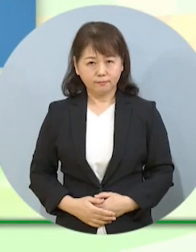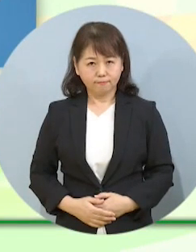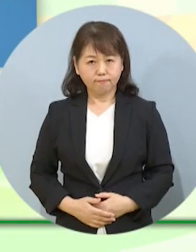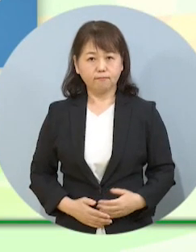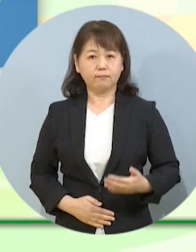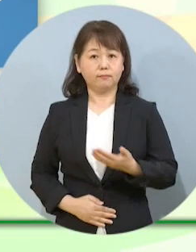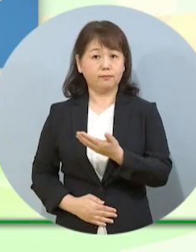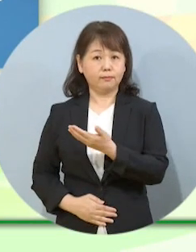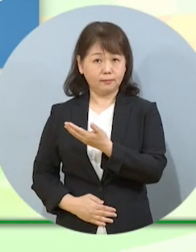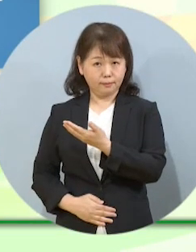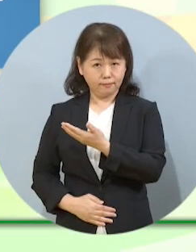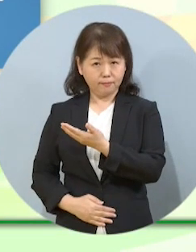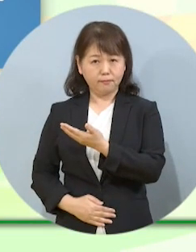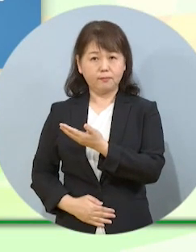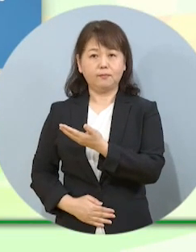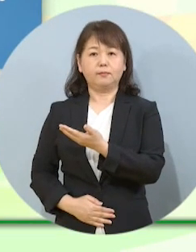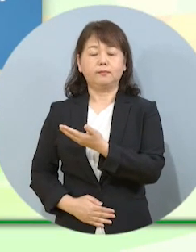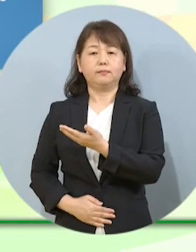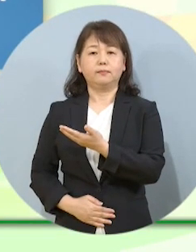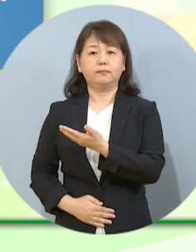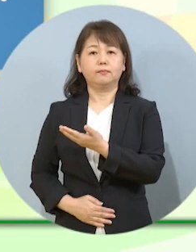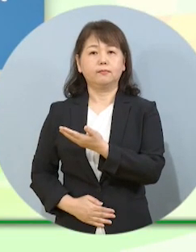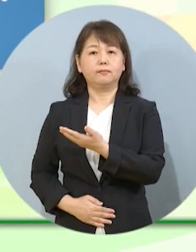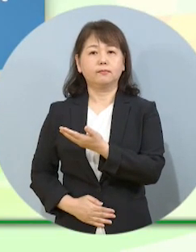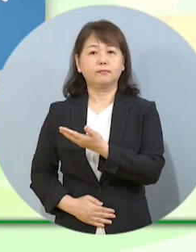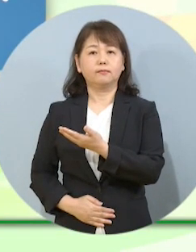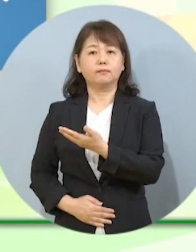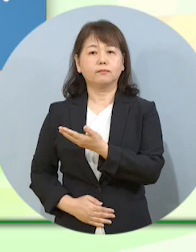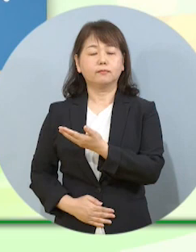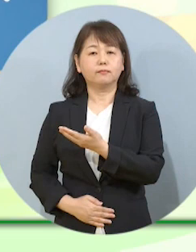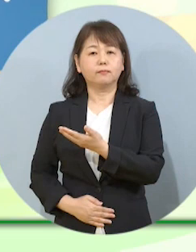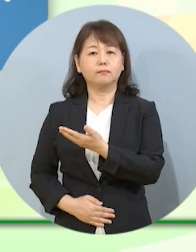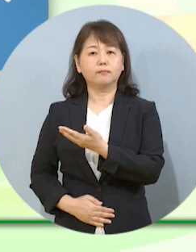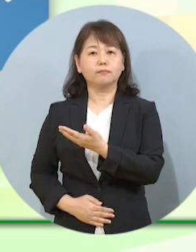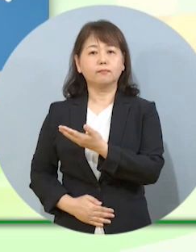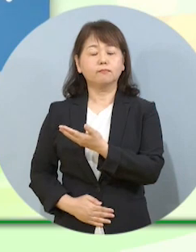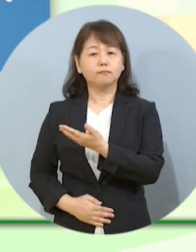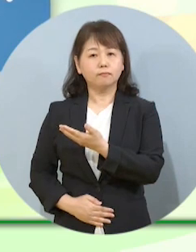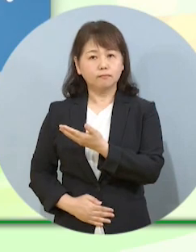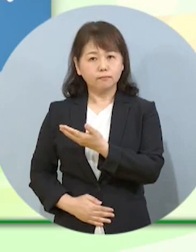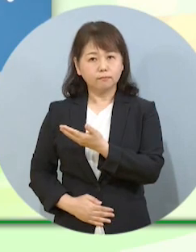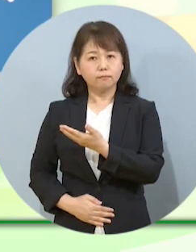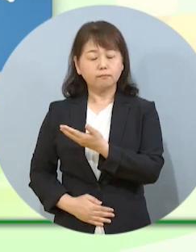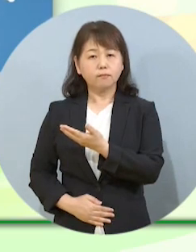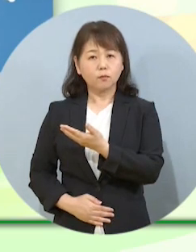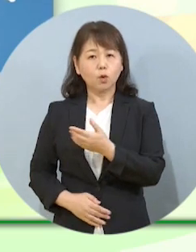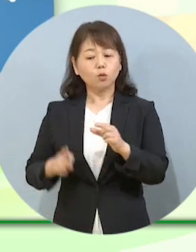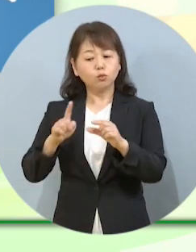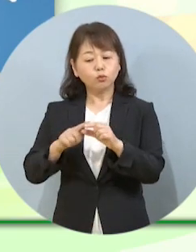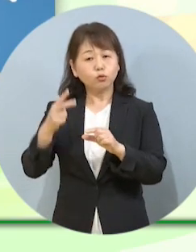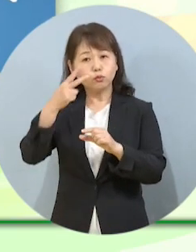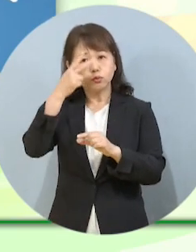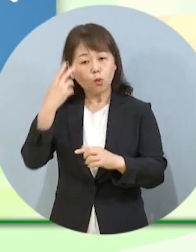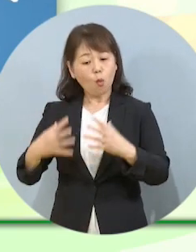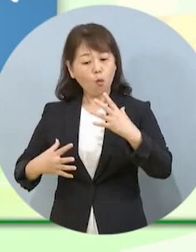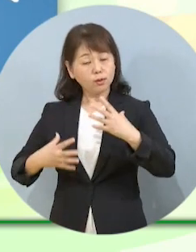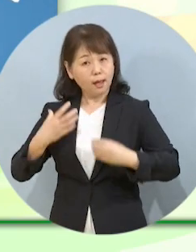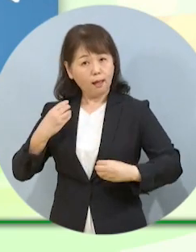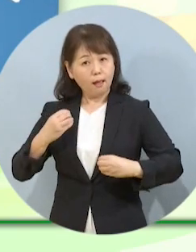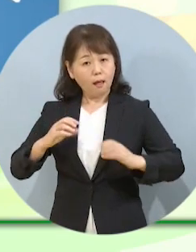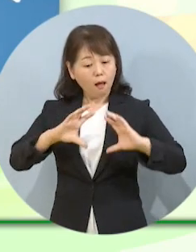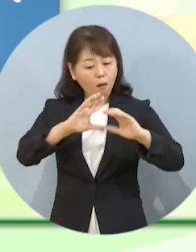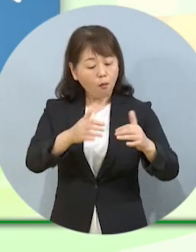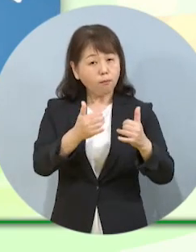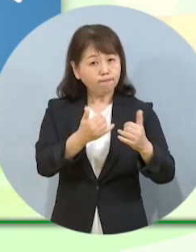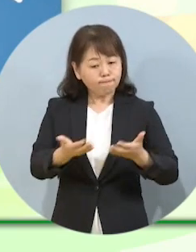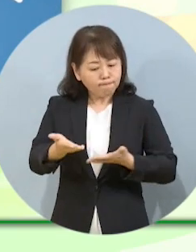ワールドキャンパス in アイルランドつながる世界の10代は、中学生、高校生などが